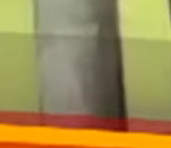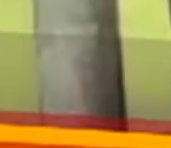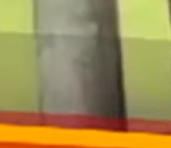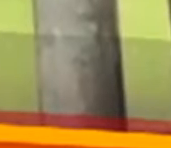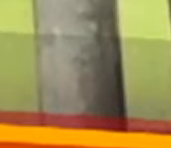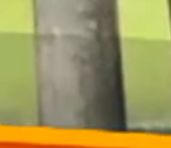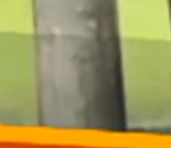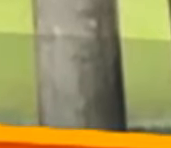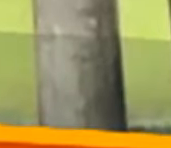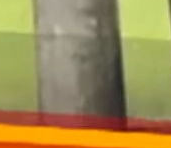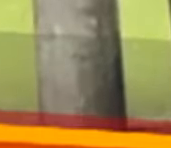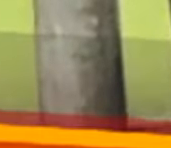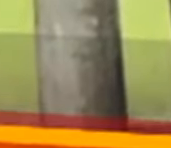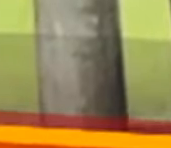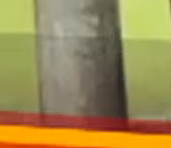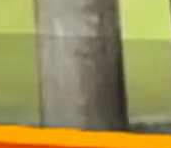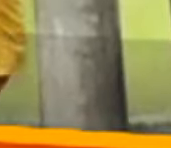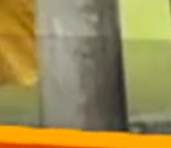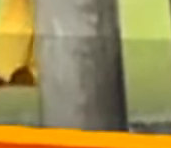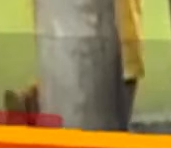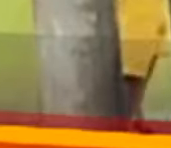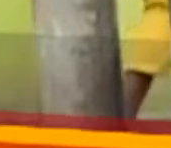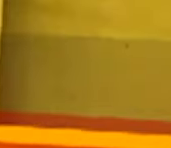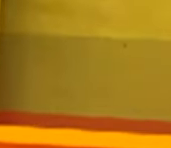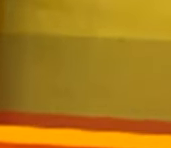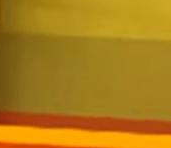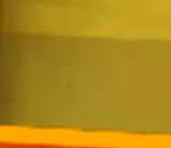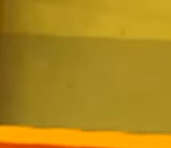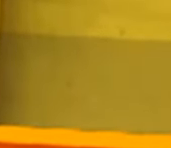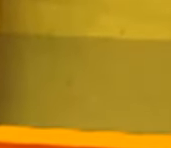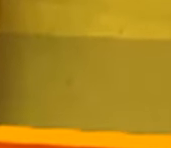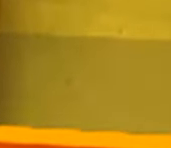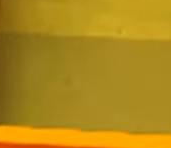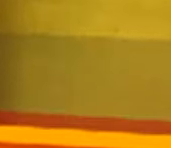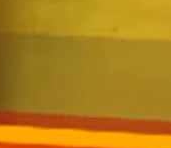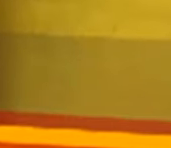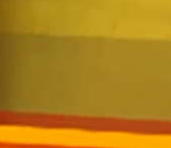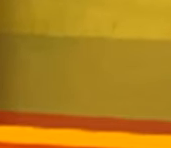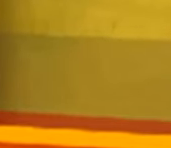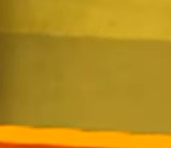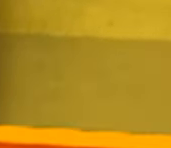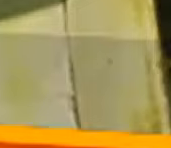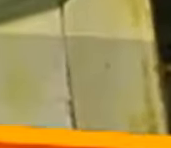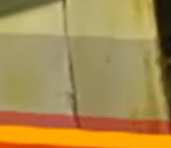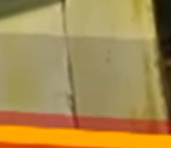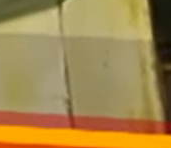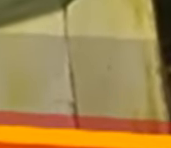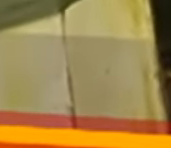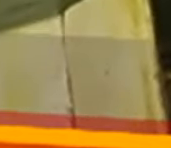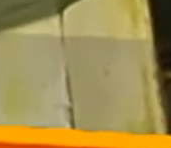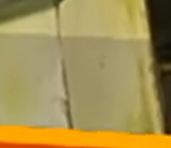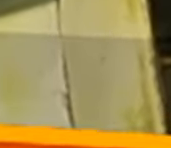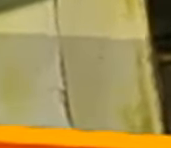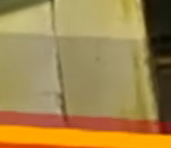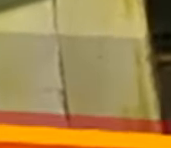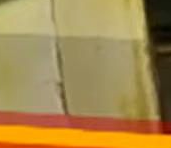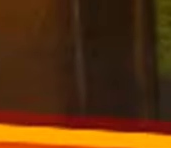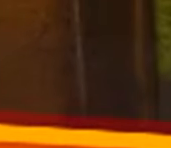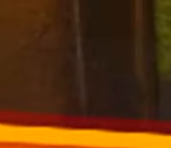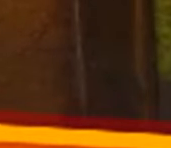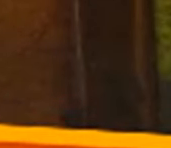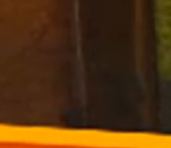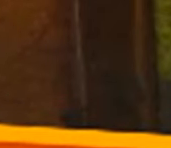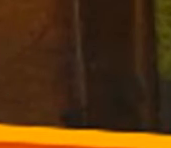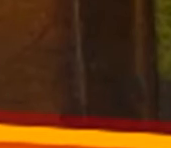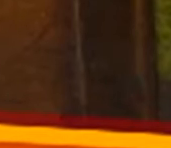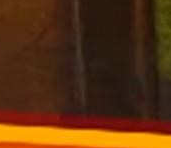Susunod, PCSO nagpaliwanag kung bakit isang pangalan ang lumalabas na umano'y nanalo ng 20 beses sa loto sa loob